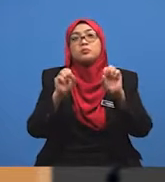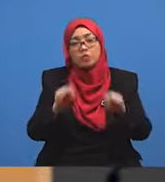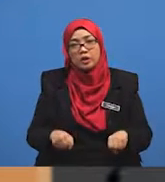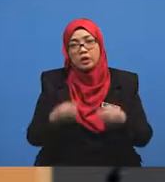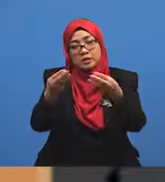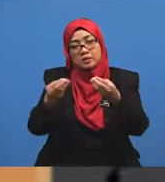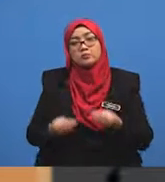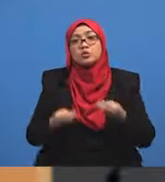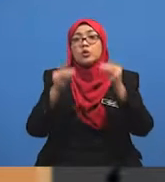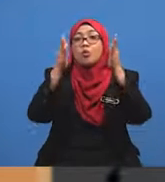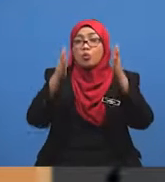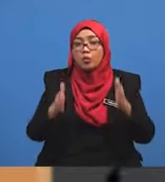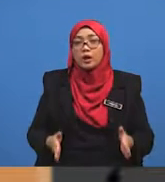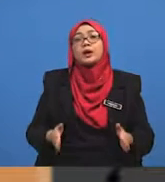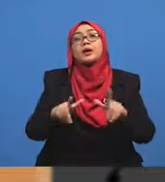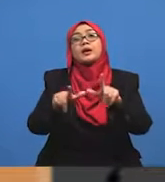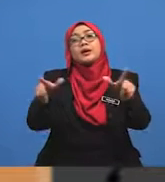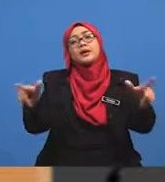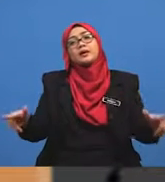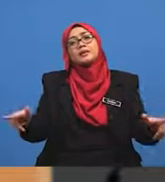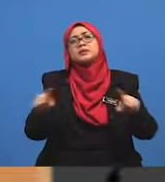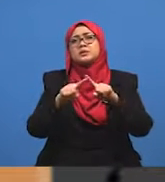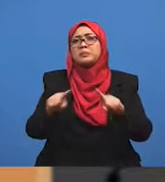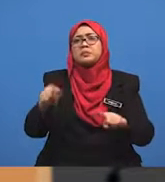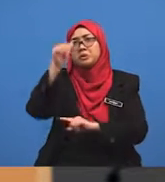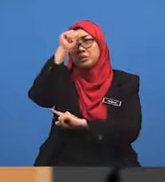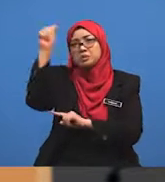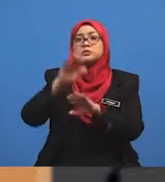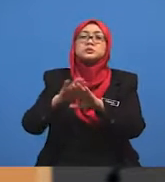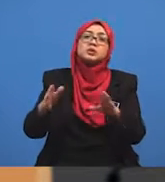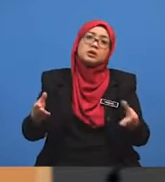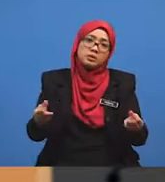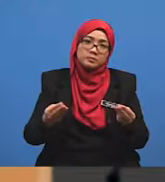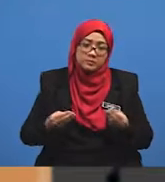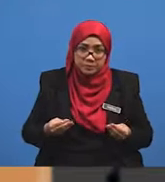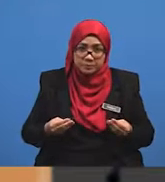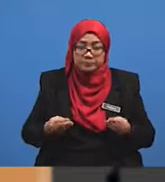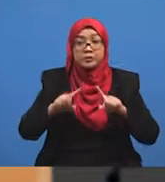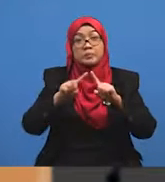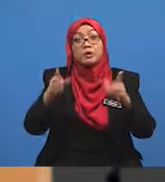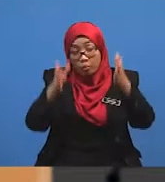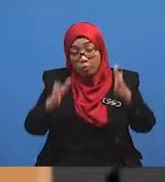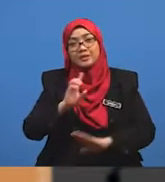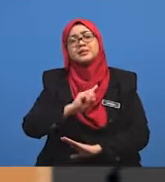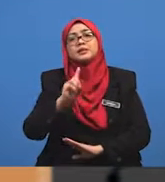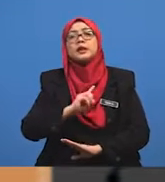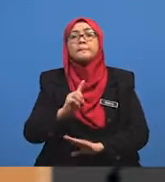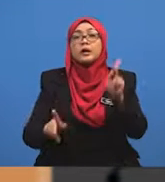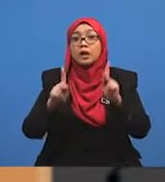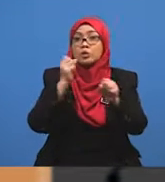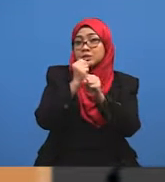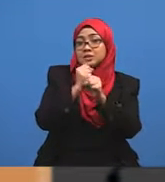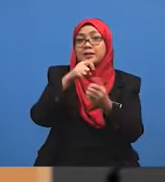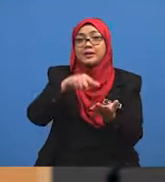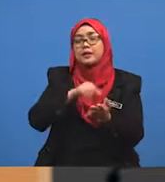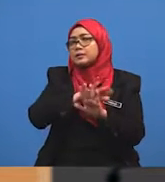masyarakat walaupun ia tidak ada nilai di sisi Allah Subhanahu Wa Taala. Namun bagi orang Islam, asalkan pekerjaan ini